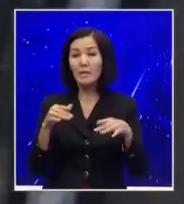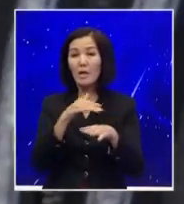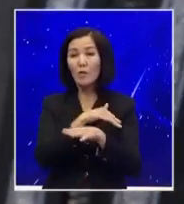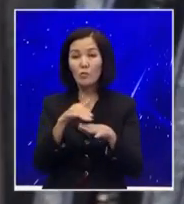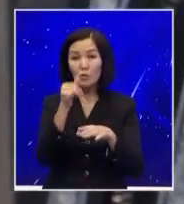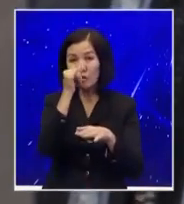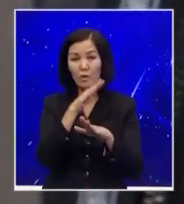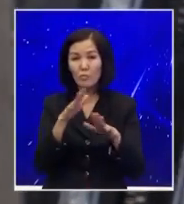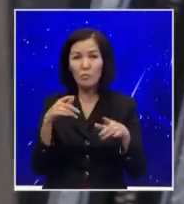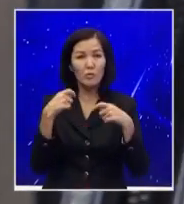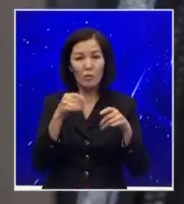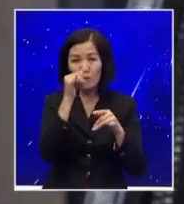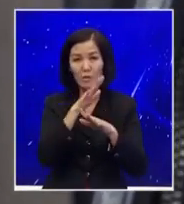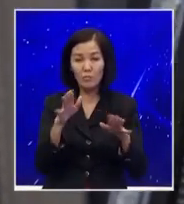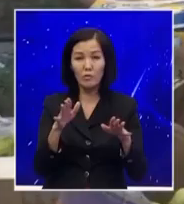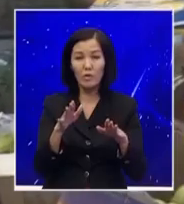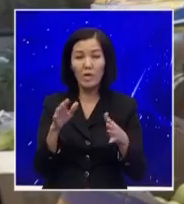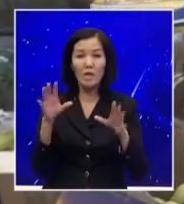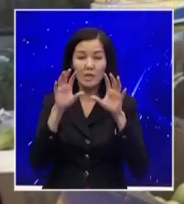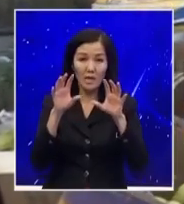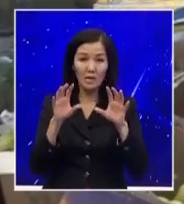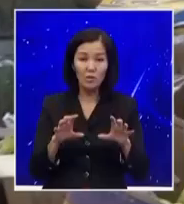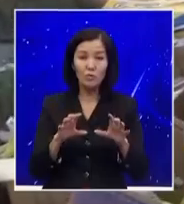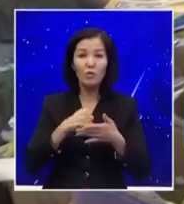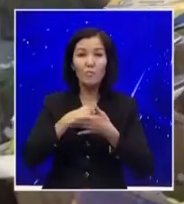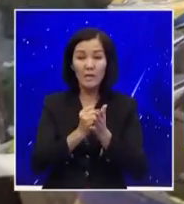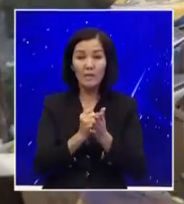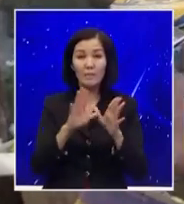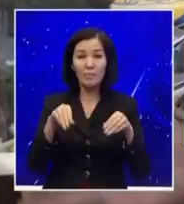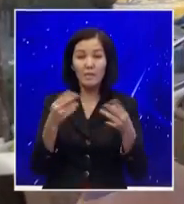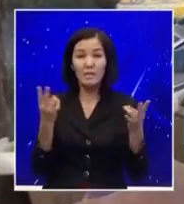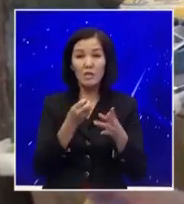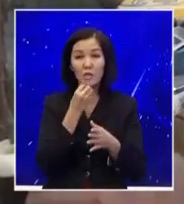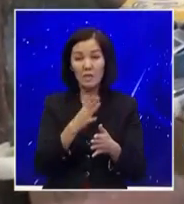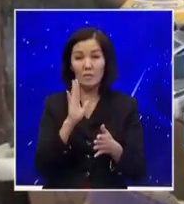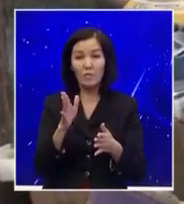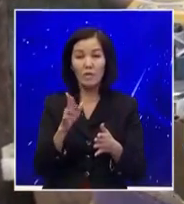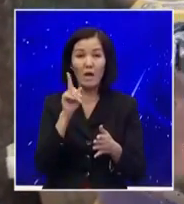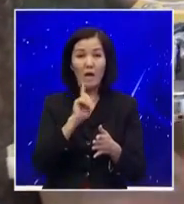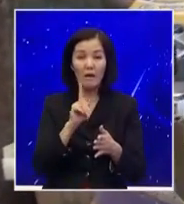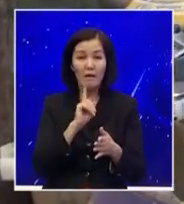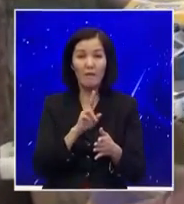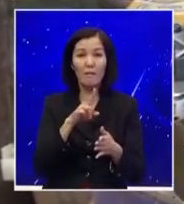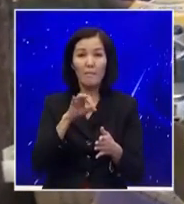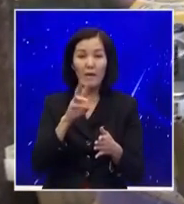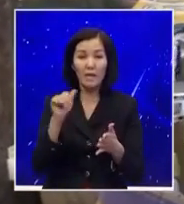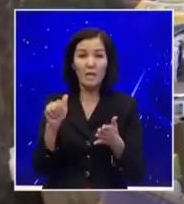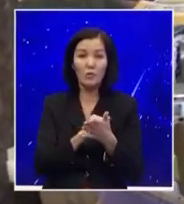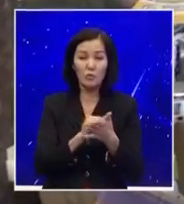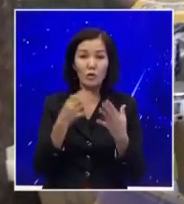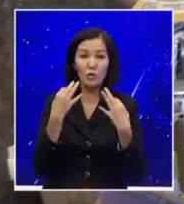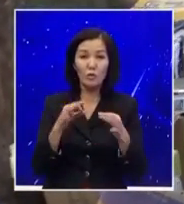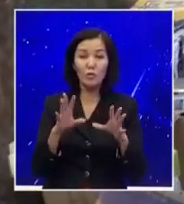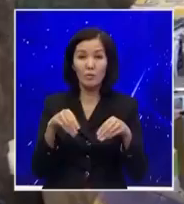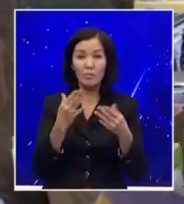енді заңды осы жерге бізге узаконить етіп берсе жақсы болатын еді. Бізді өкіметке жақсылап тұрып, арендамызды, патентімізді бәрін де жасап